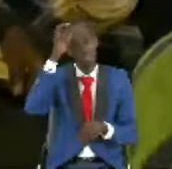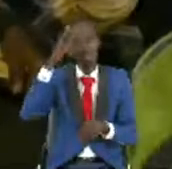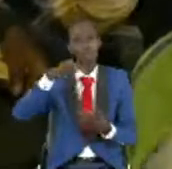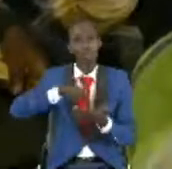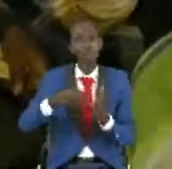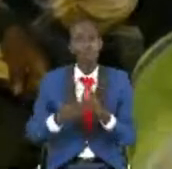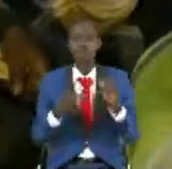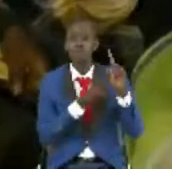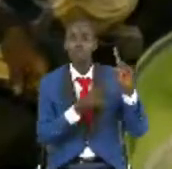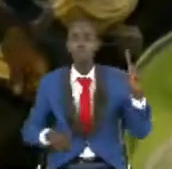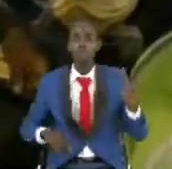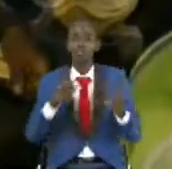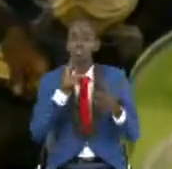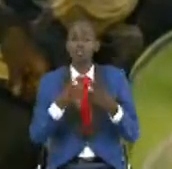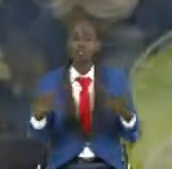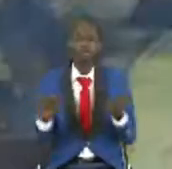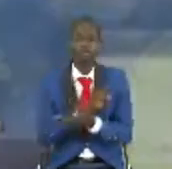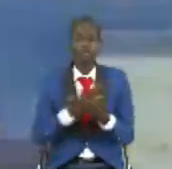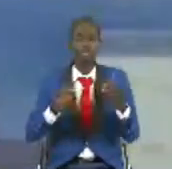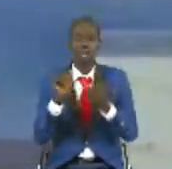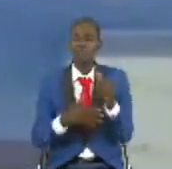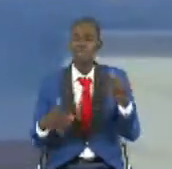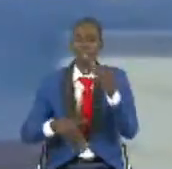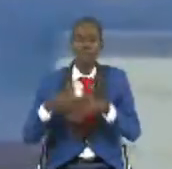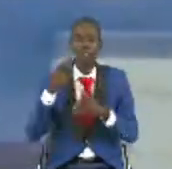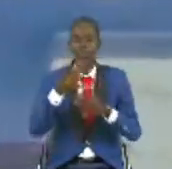de Dieu est de détruire tout chose de ta vie.